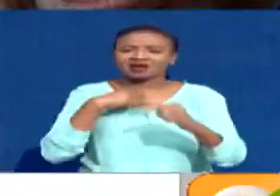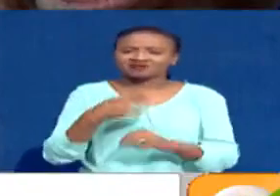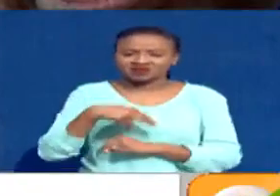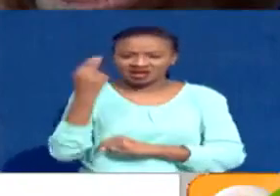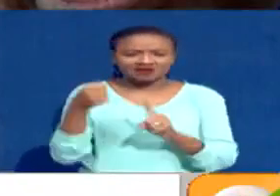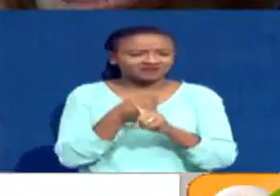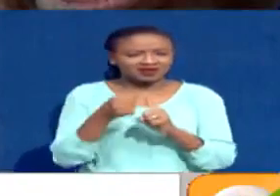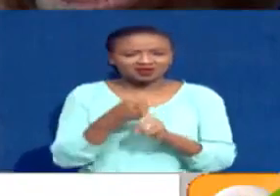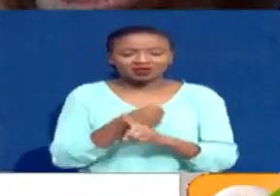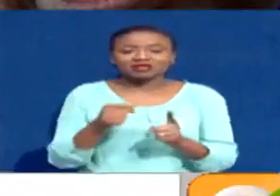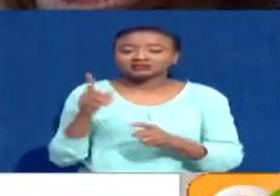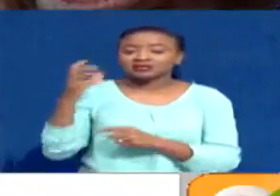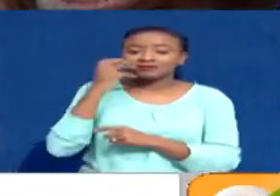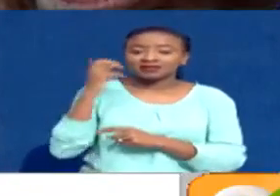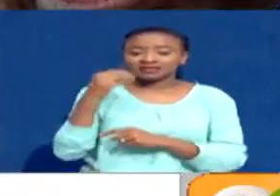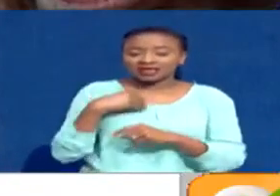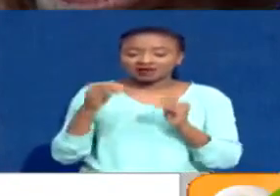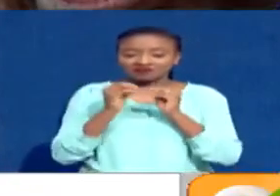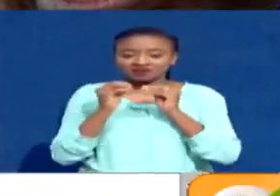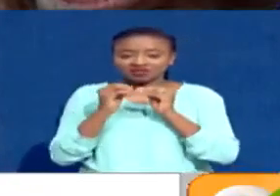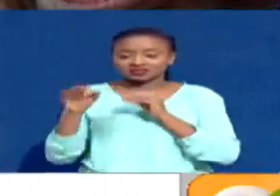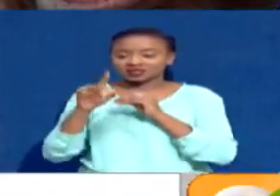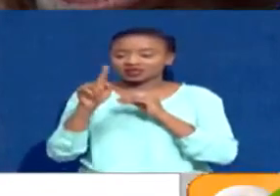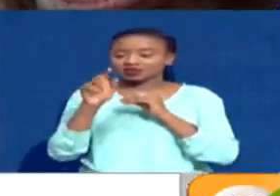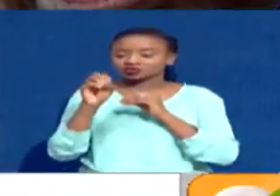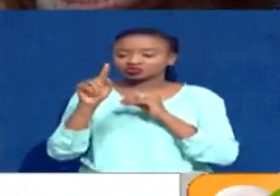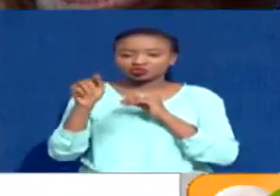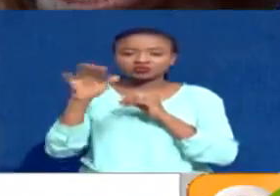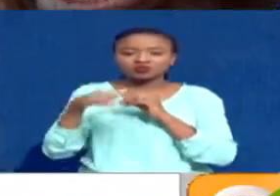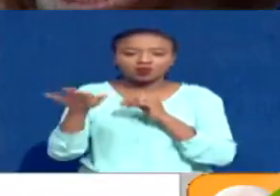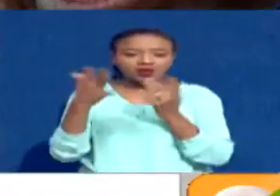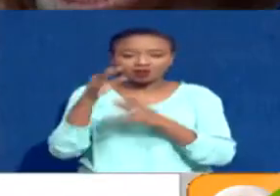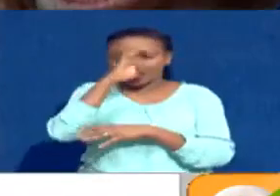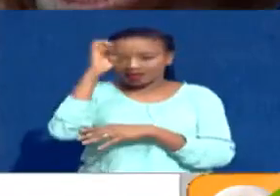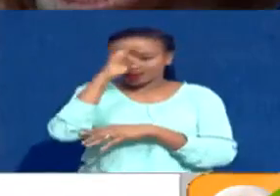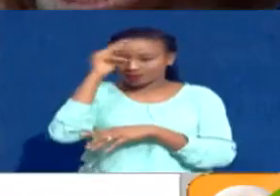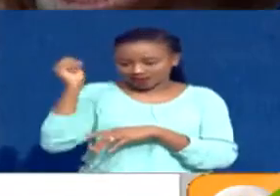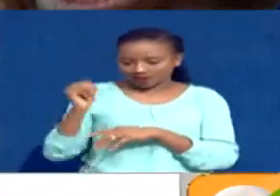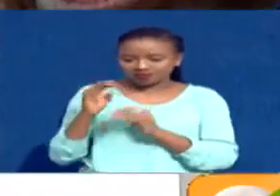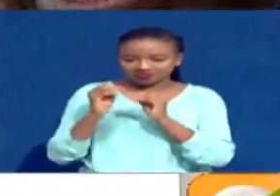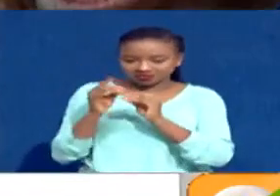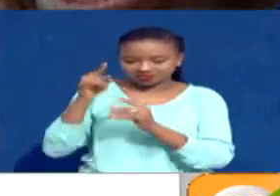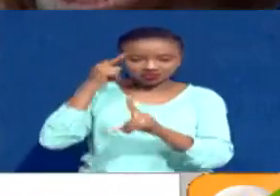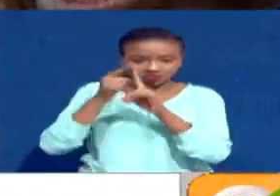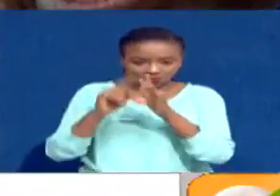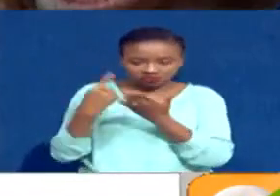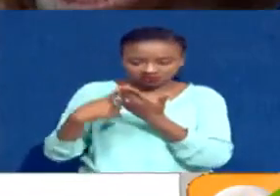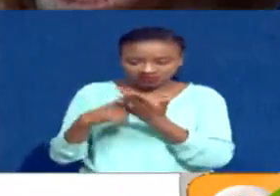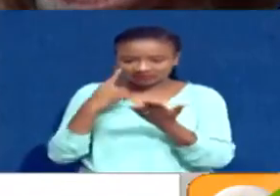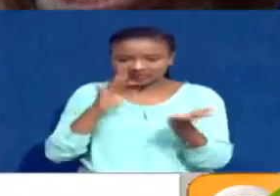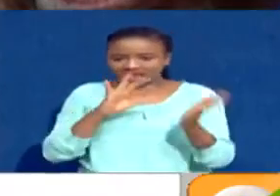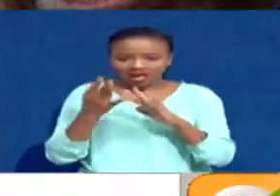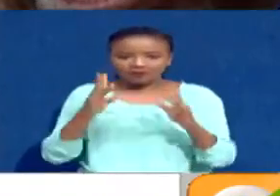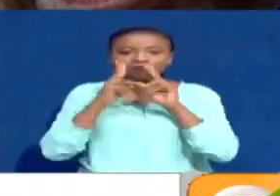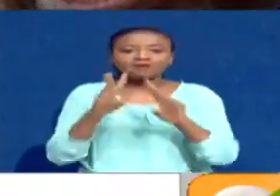wa kisiasa, maafisa wa usalama katika eneo la Tot huko Elgeyo Marakwet, na kama anavyotuarifu Marian Nyambura, mapigano